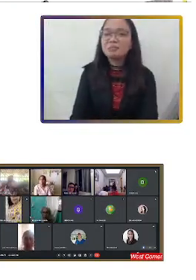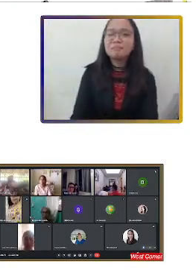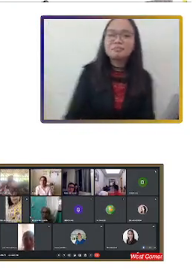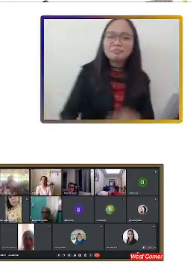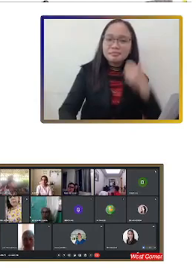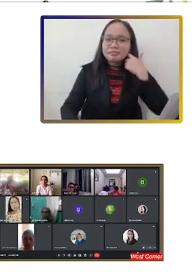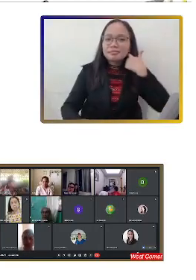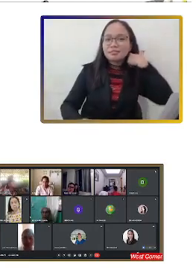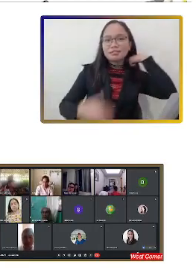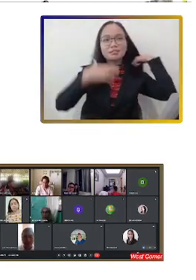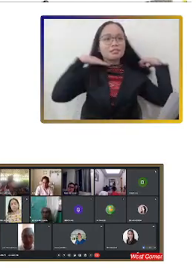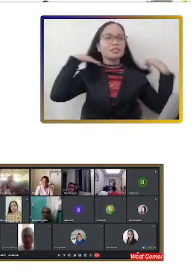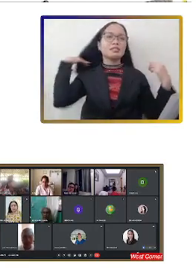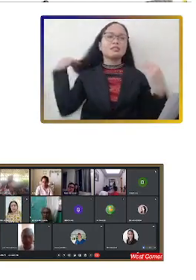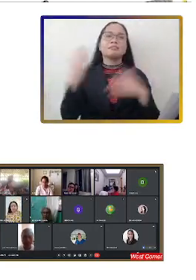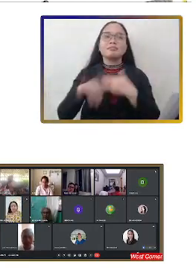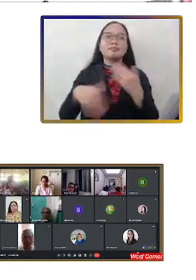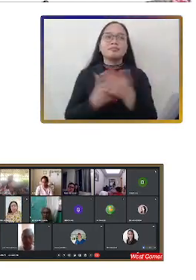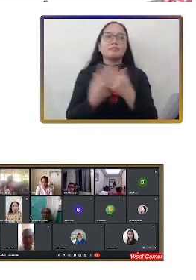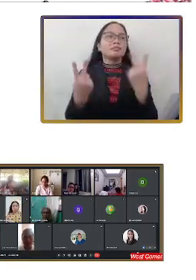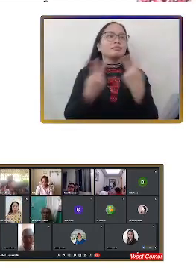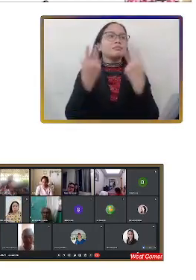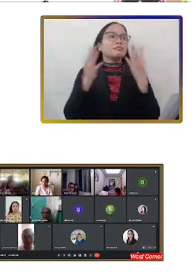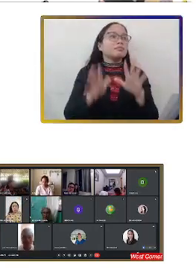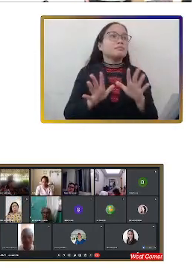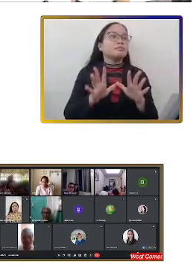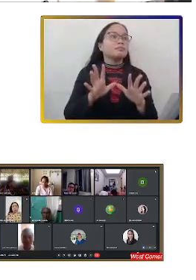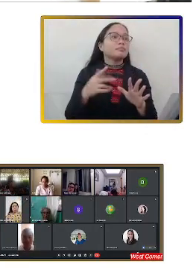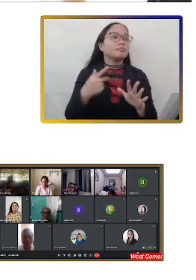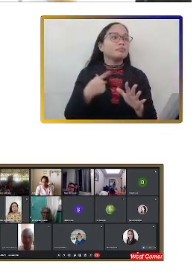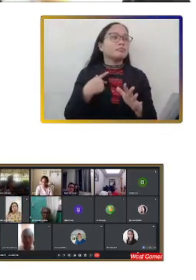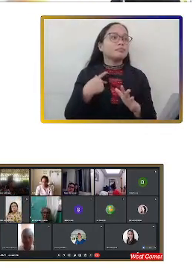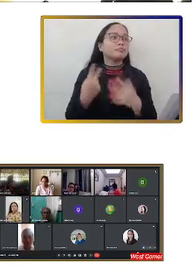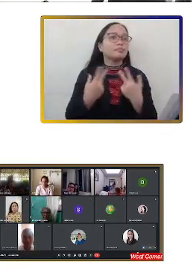po namin na umalis kayo rito na wala po kami binabahagi po sa inyo.